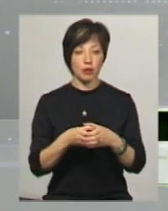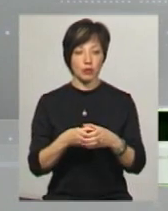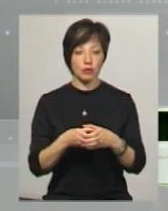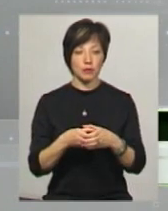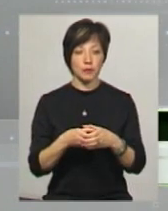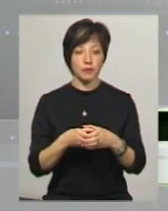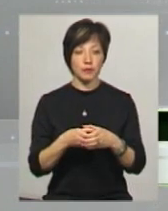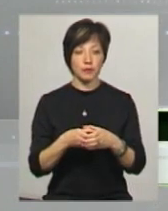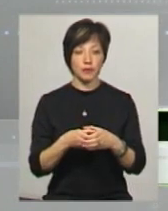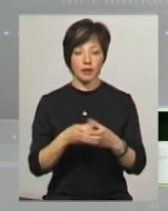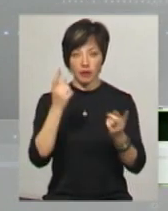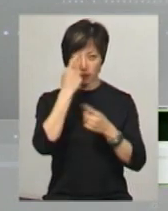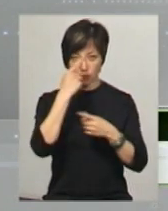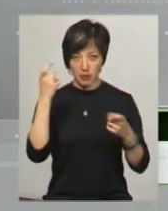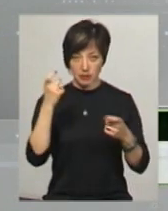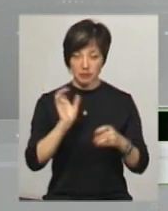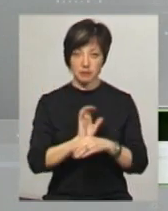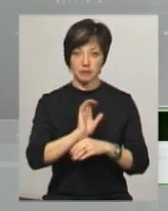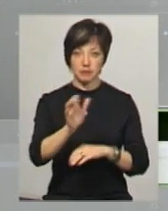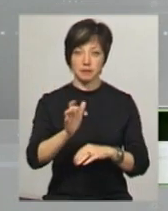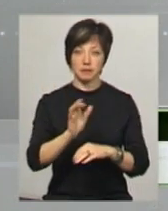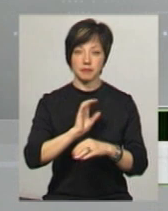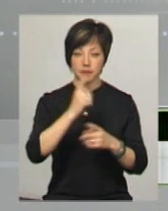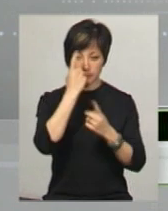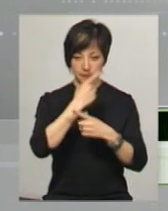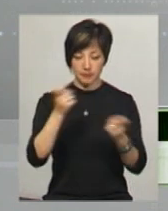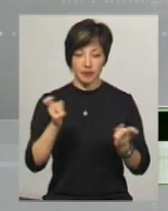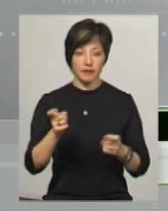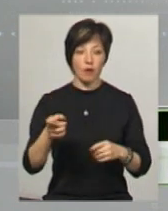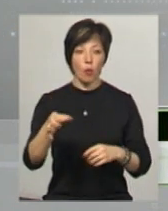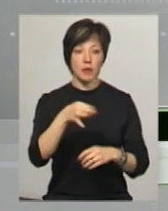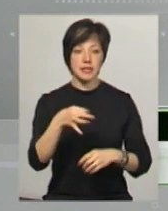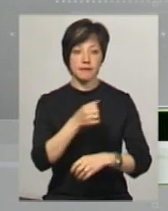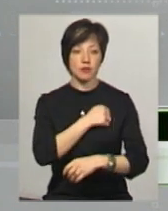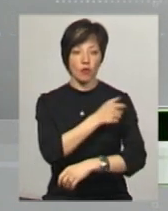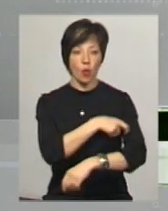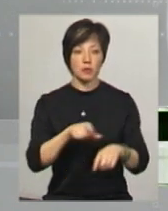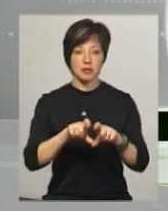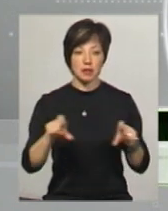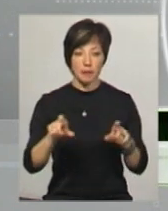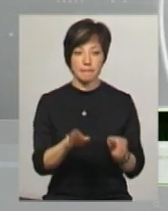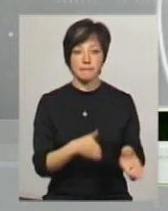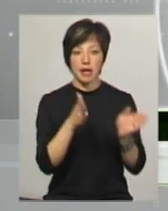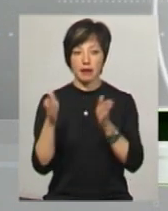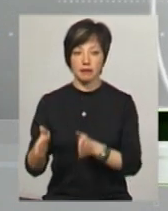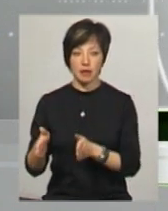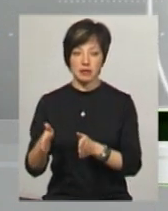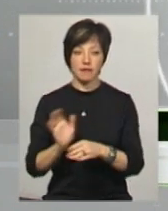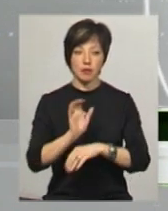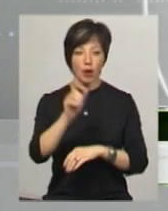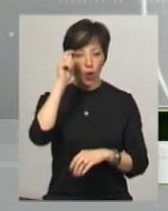поки інформація, телеграма пішла по всім обласним військовим комісаріатам, перенести відправку